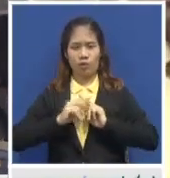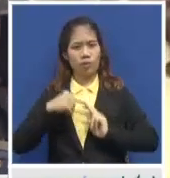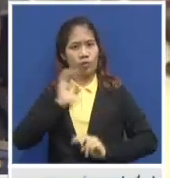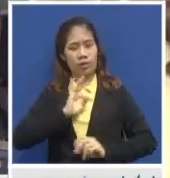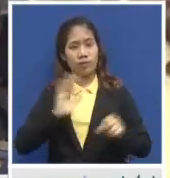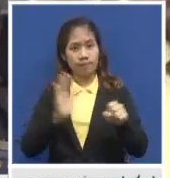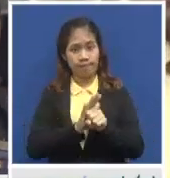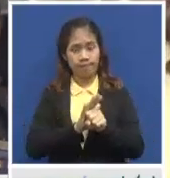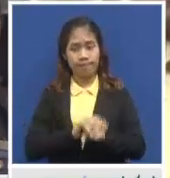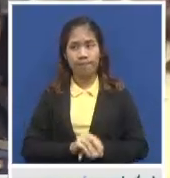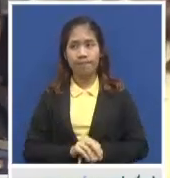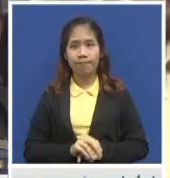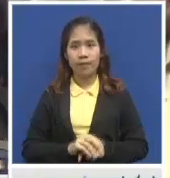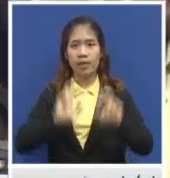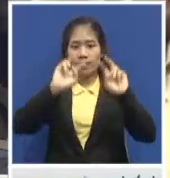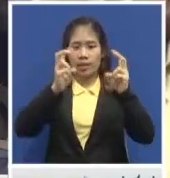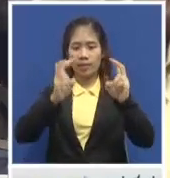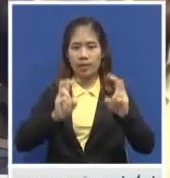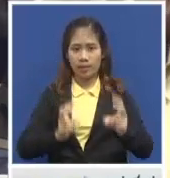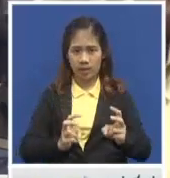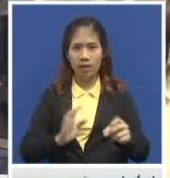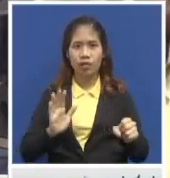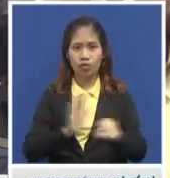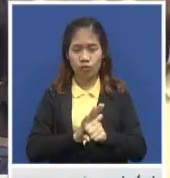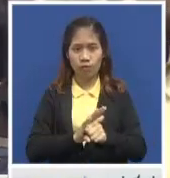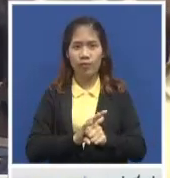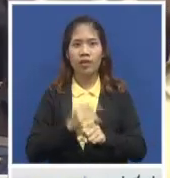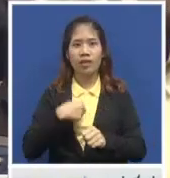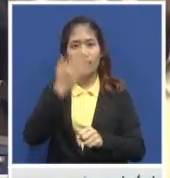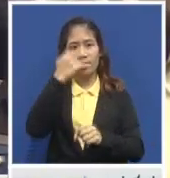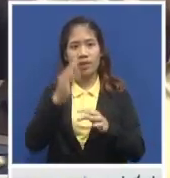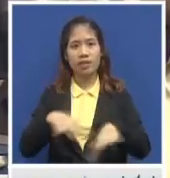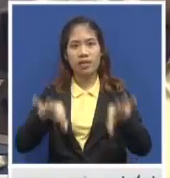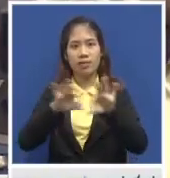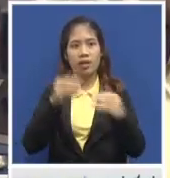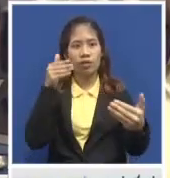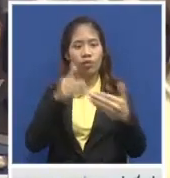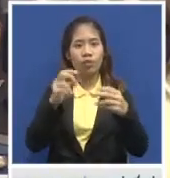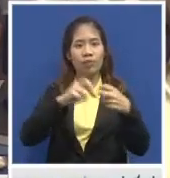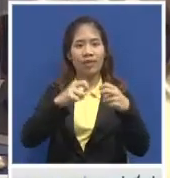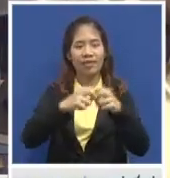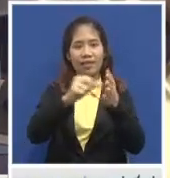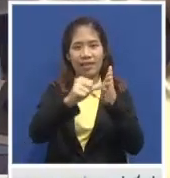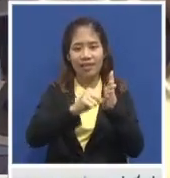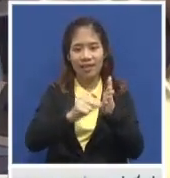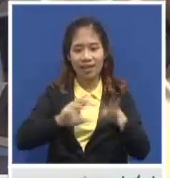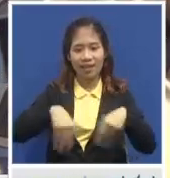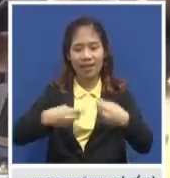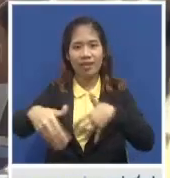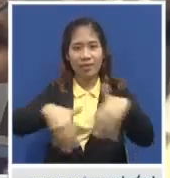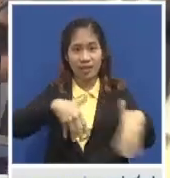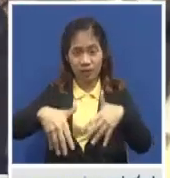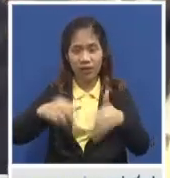ถ้วนในเกือบทุกประเด็นที่มีความสำคัญต่อการแก้ปัญหาของพี่น้องประชาชนและการแก้ปัญหา